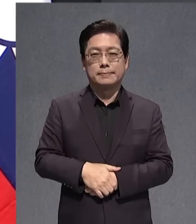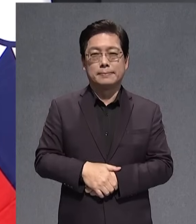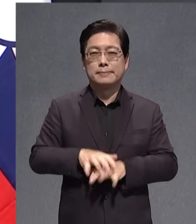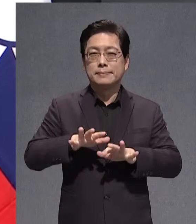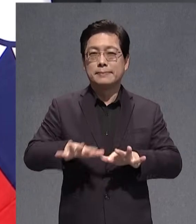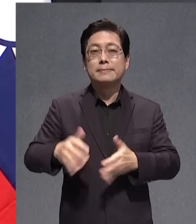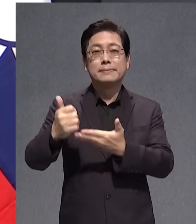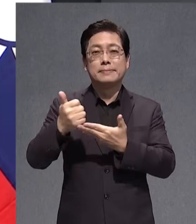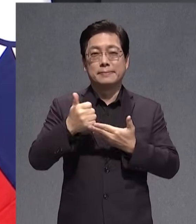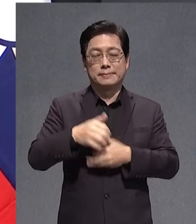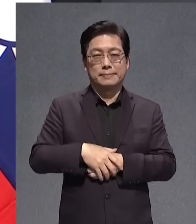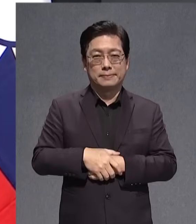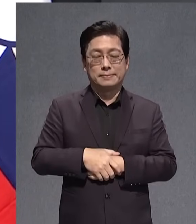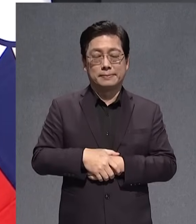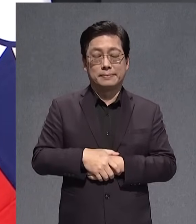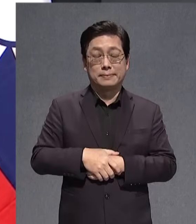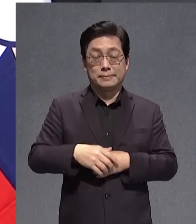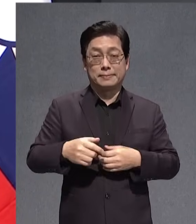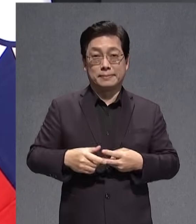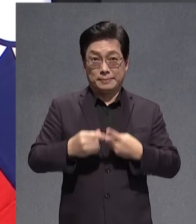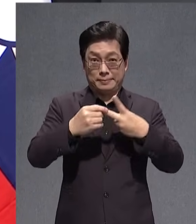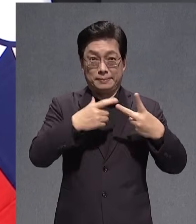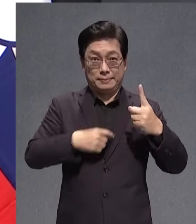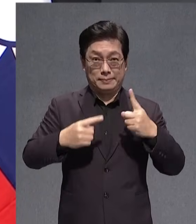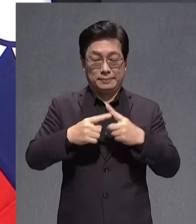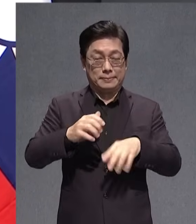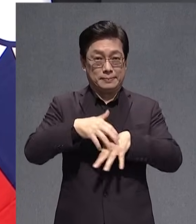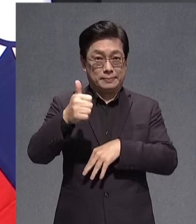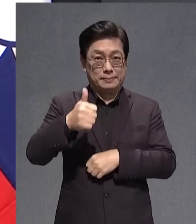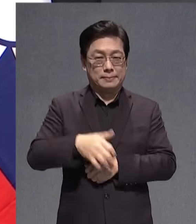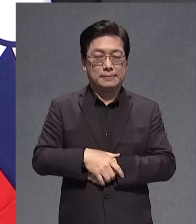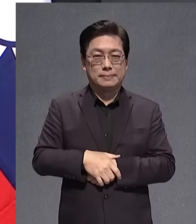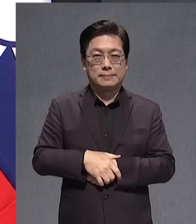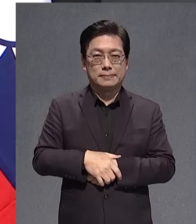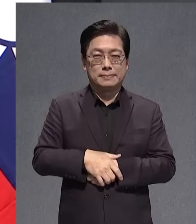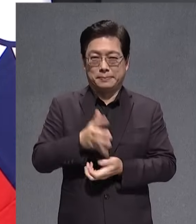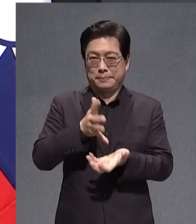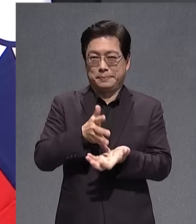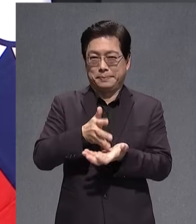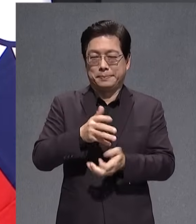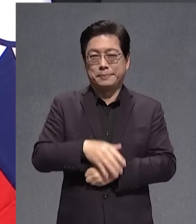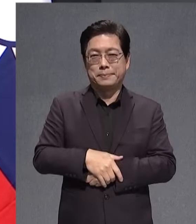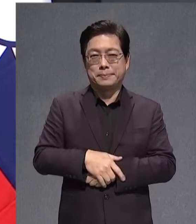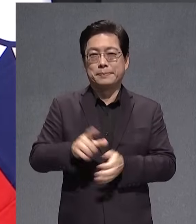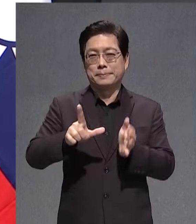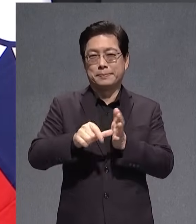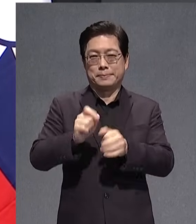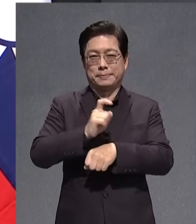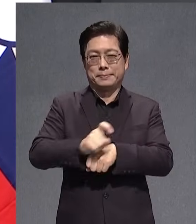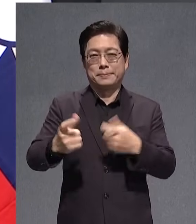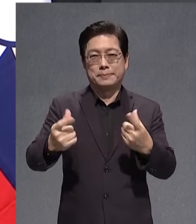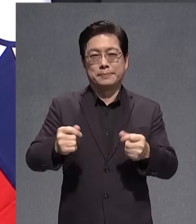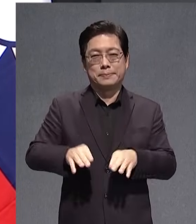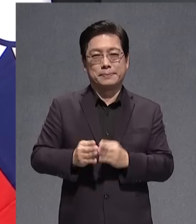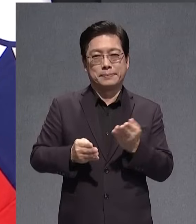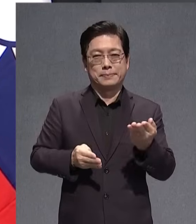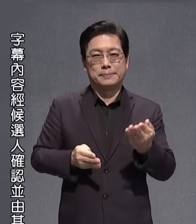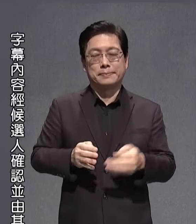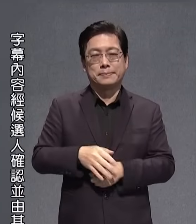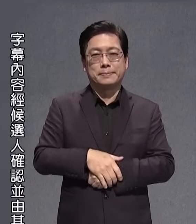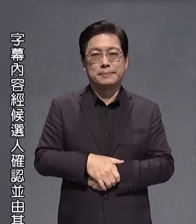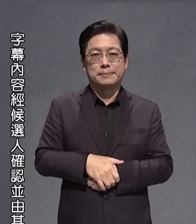现在请第一轮第二位候选人侯友宜先生发表政见，时间十分钟，请发